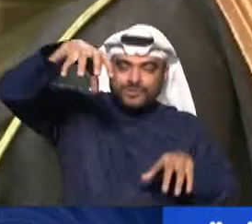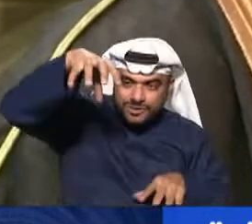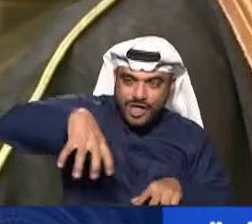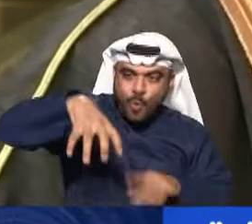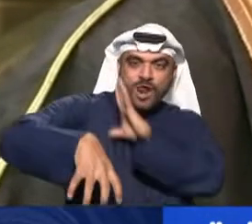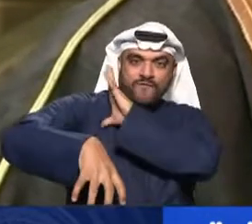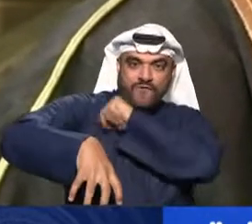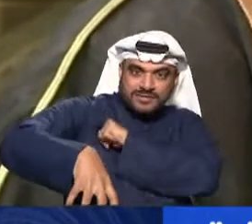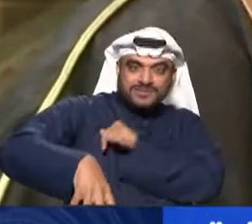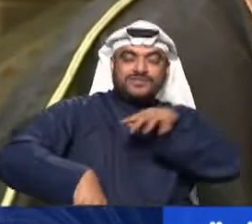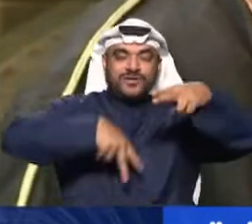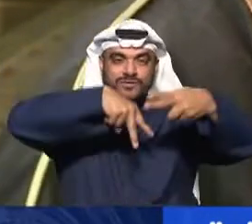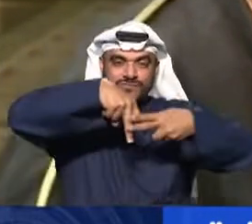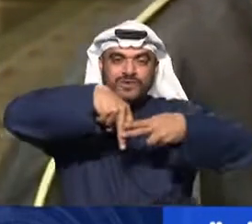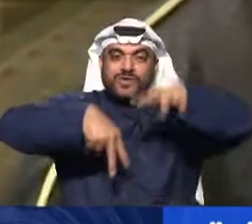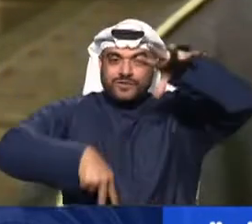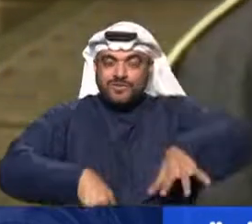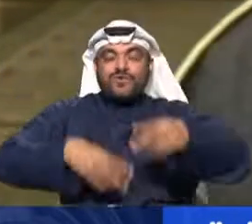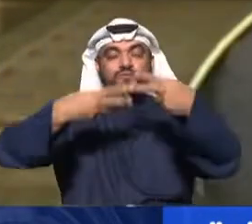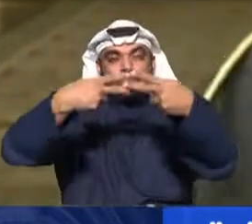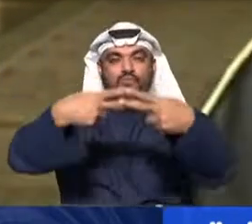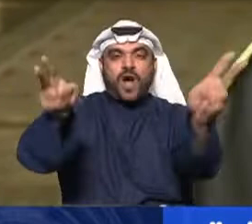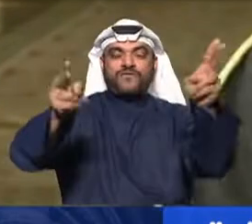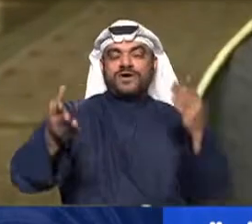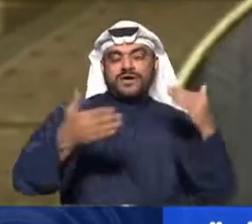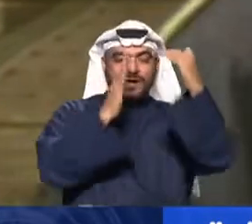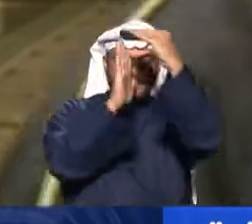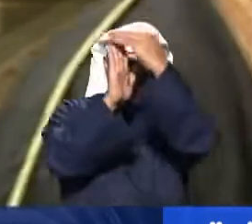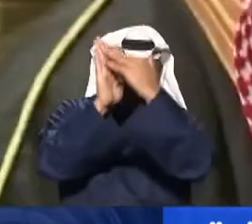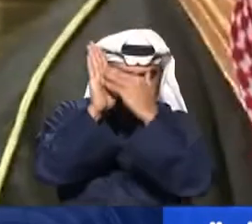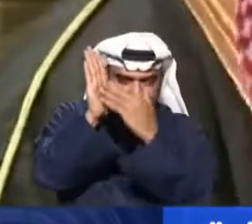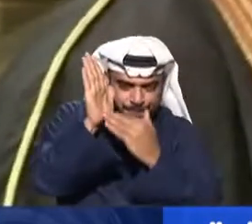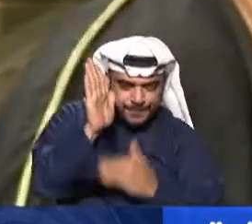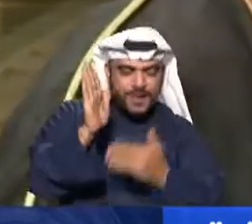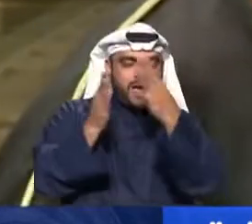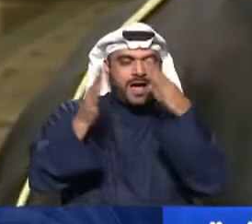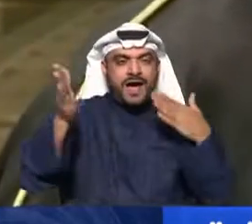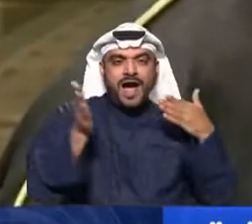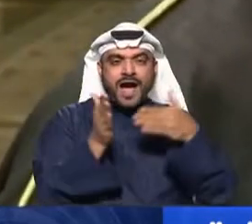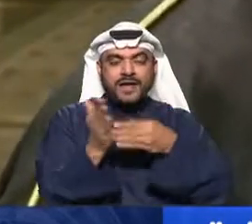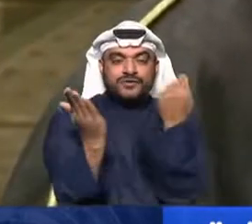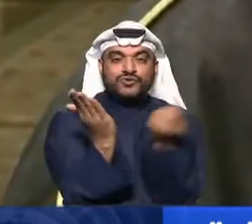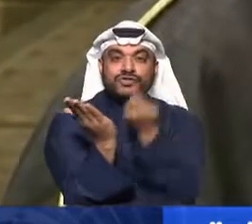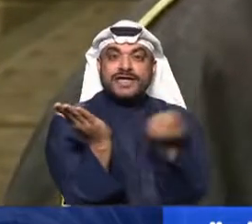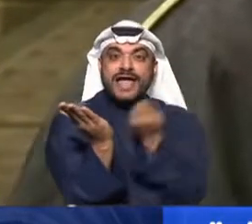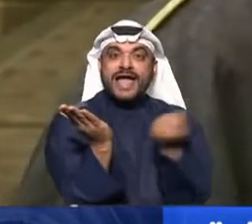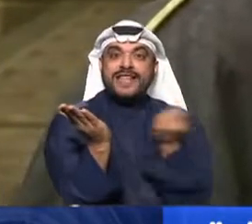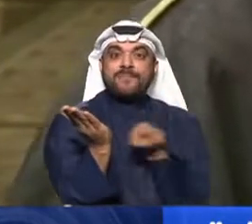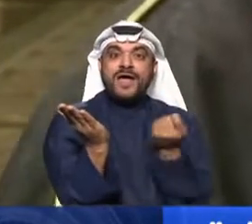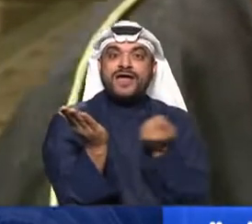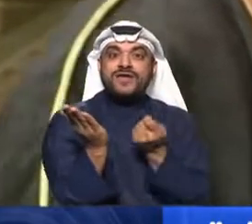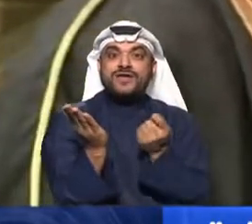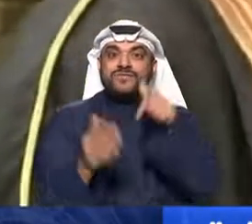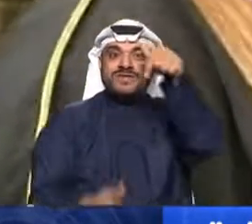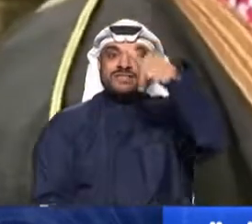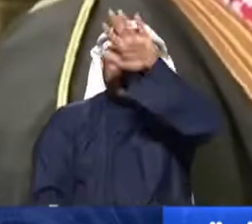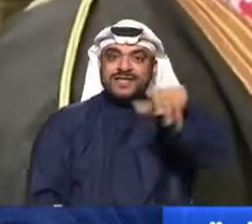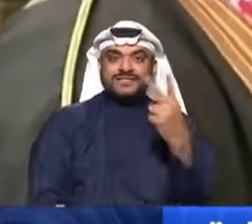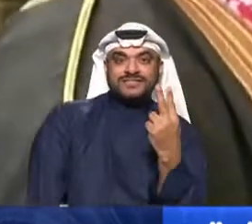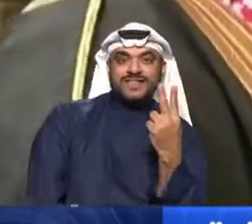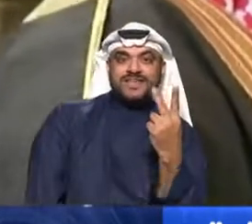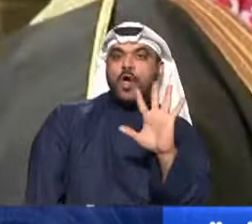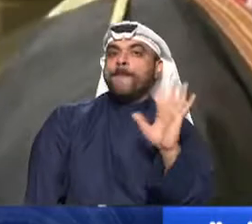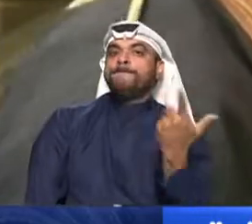الجيوب الفلسطينية المنفصلة. إلى آخر الكتاب اللي كتب في 6 فبراير من